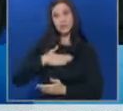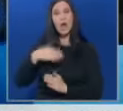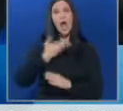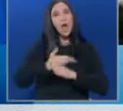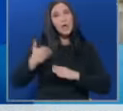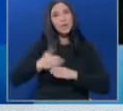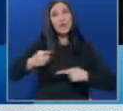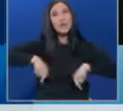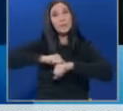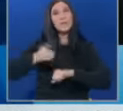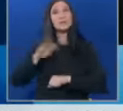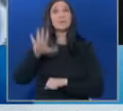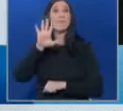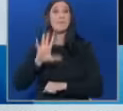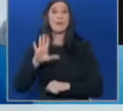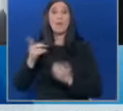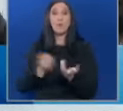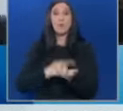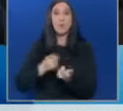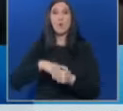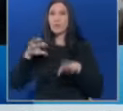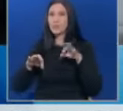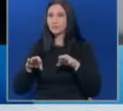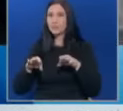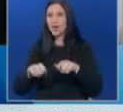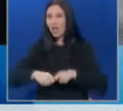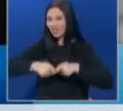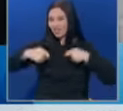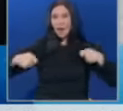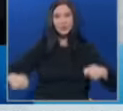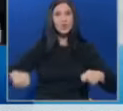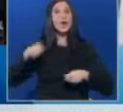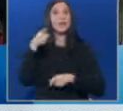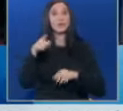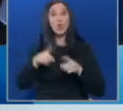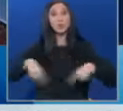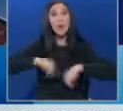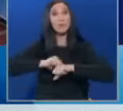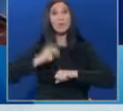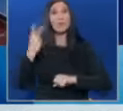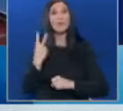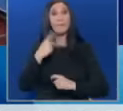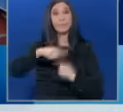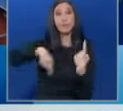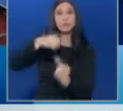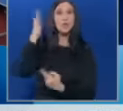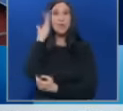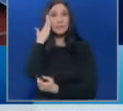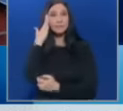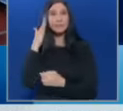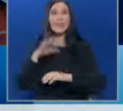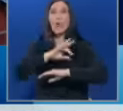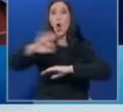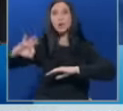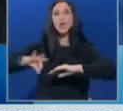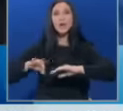редовен кабинет след пет поредни избори. Дължината на този кабинет двамата ротационни премиери очертаха